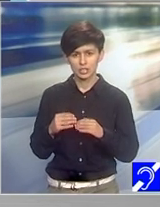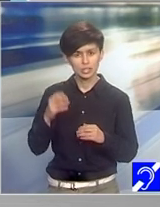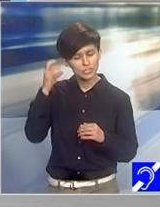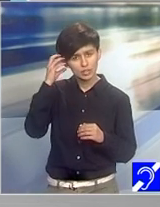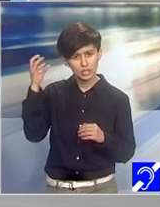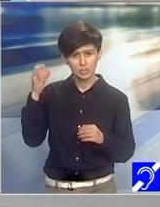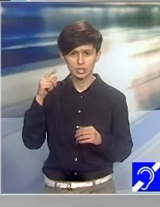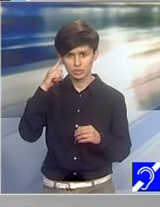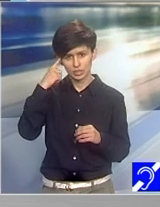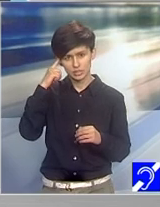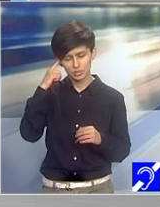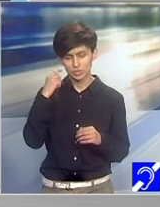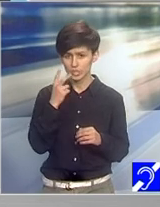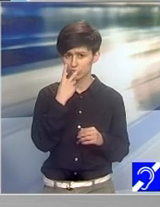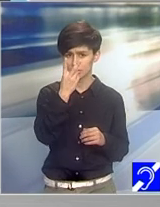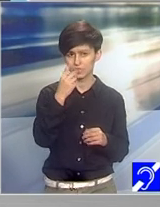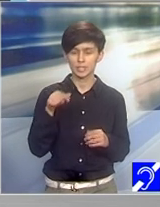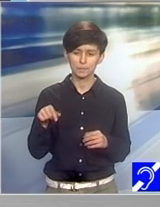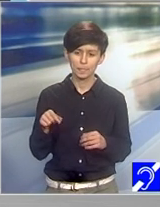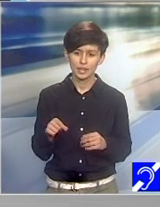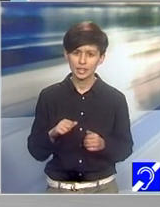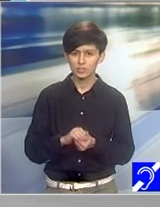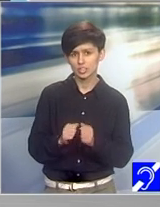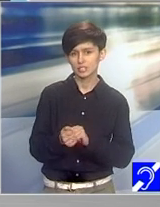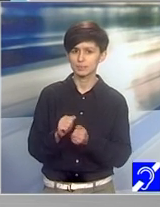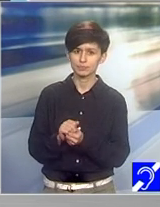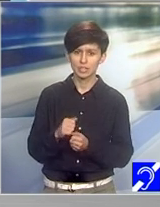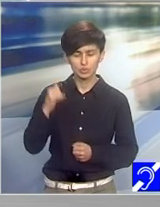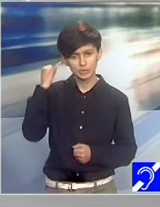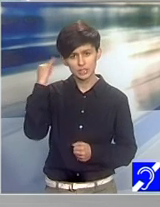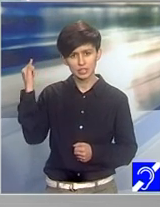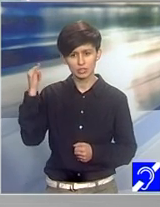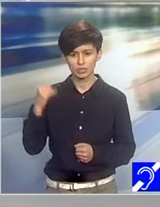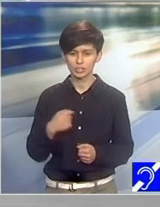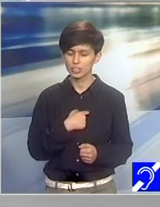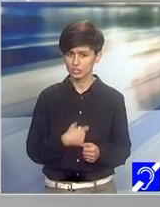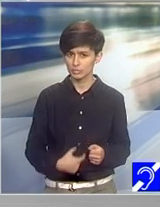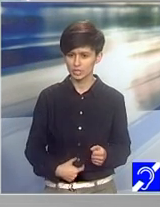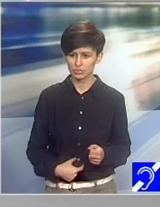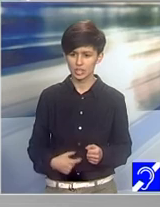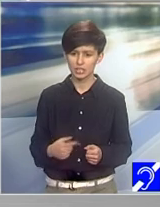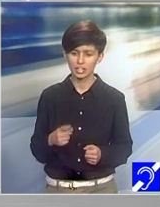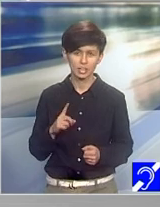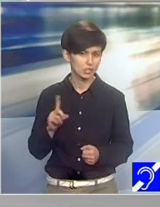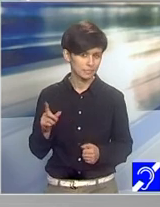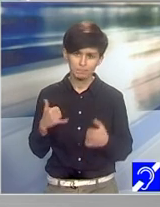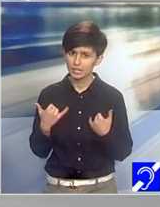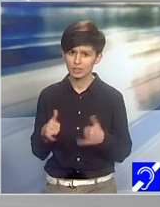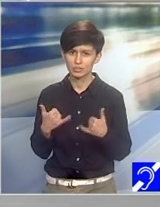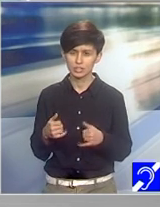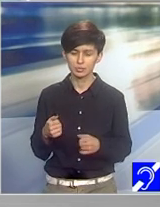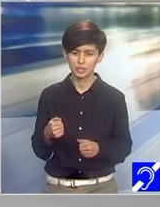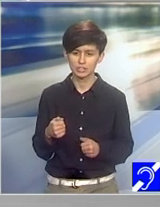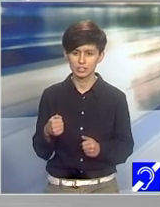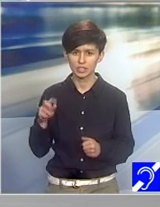resimțea această confruntare ideologică și rivalitate personală, încât nu întâmplător Alexandri,